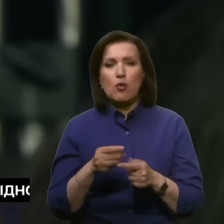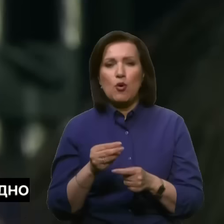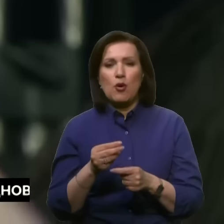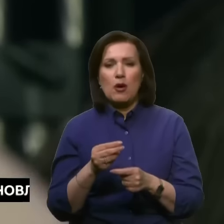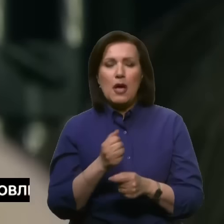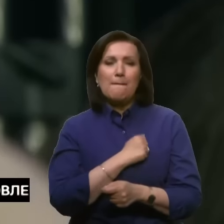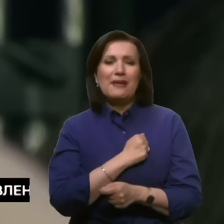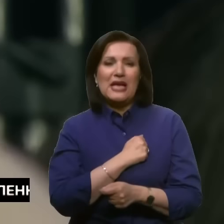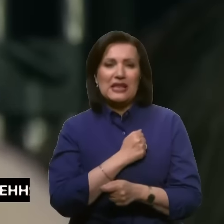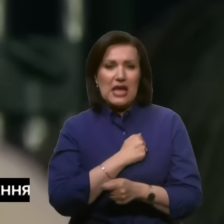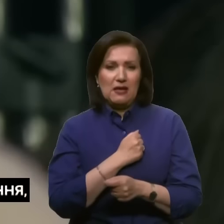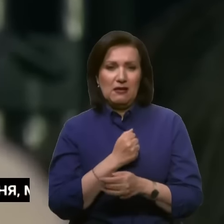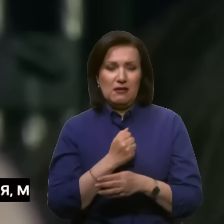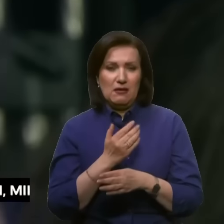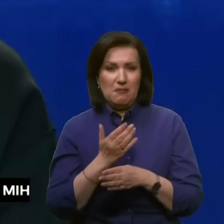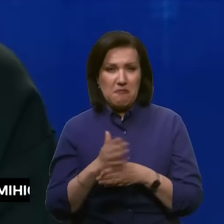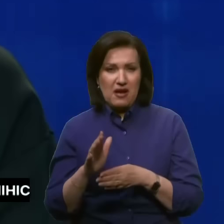мілітарі пакетів тощо.